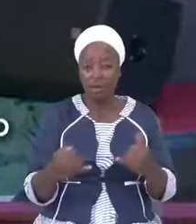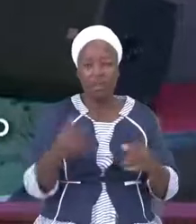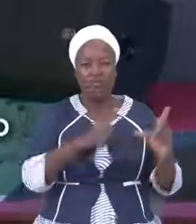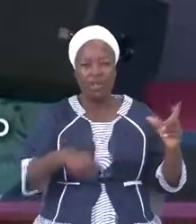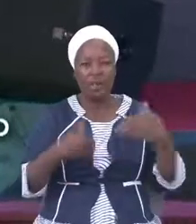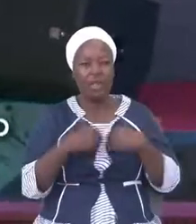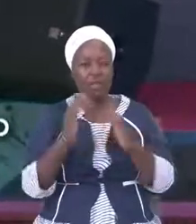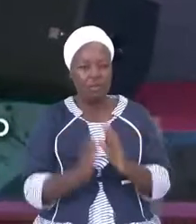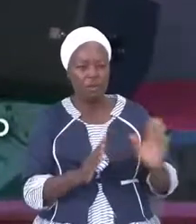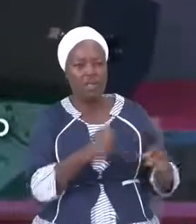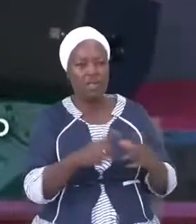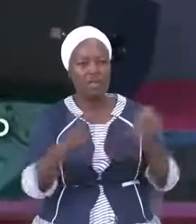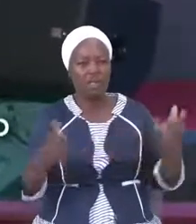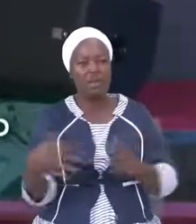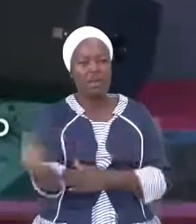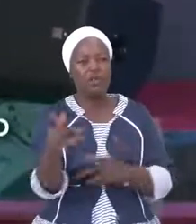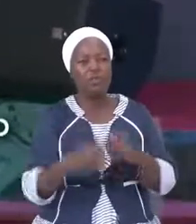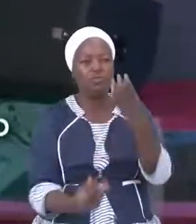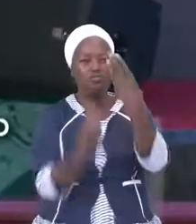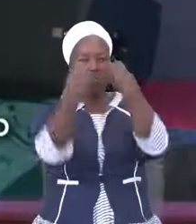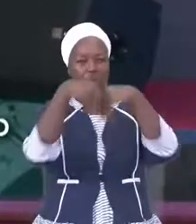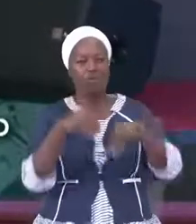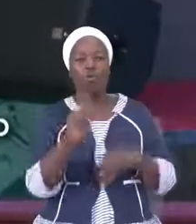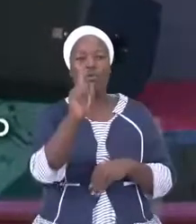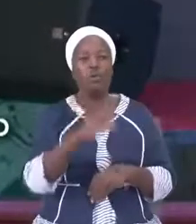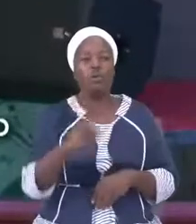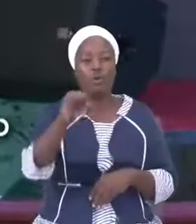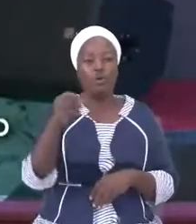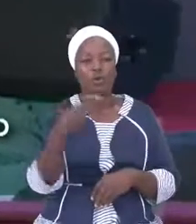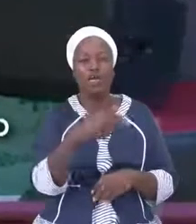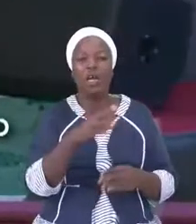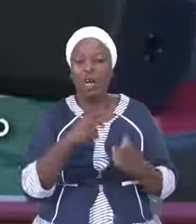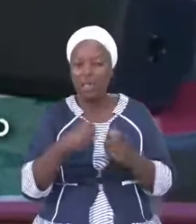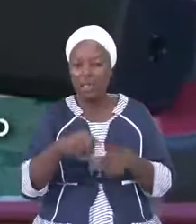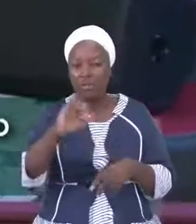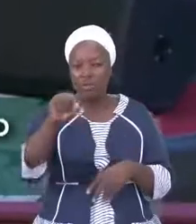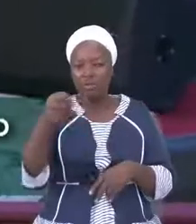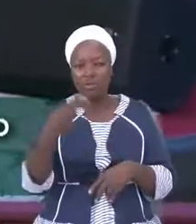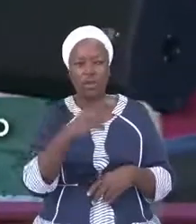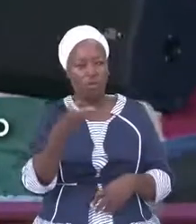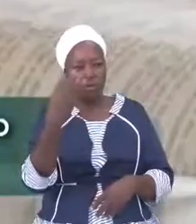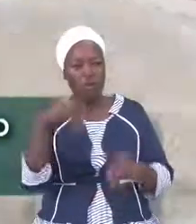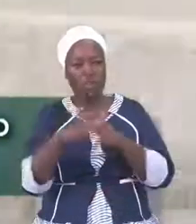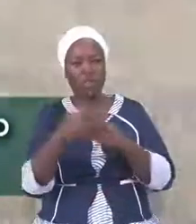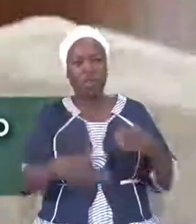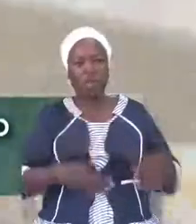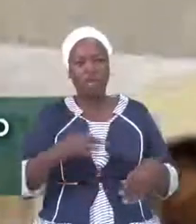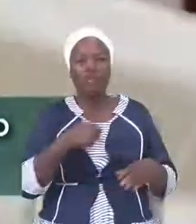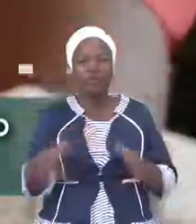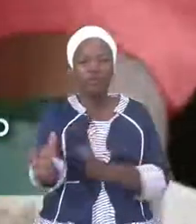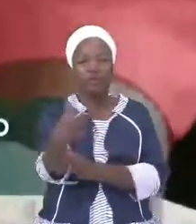1. L'Éternel fit venir un grand poisson pour engloutir Jonas. Et Jonas